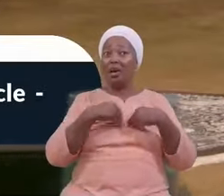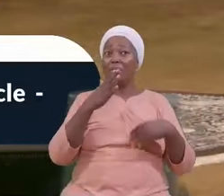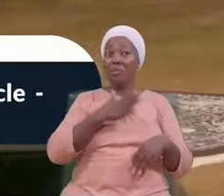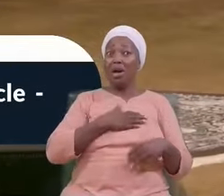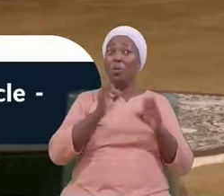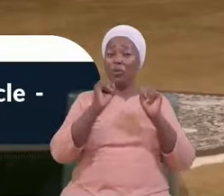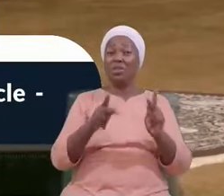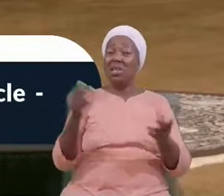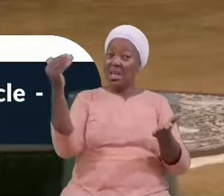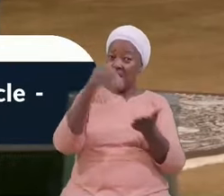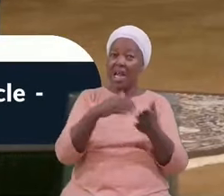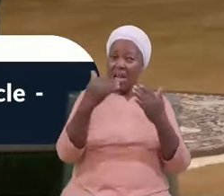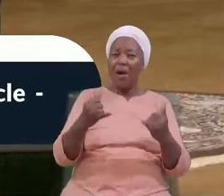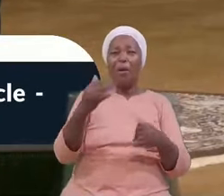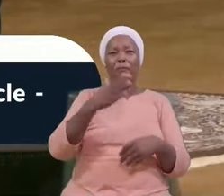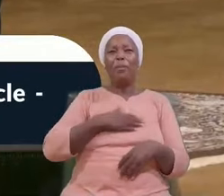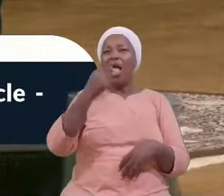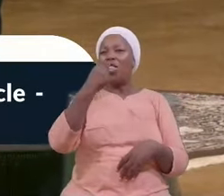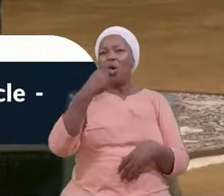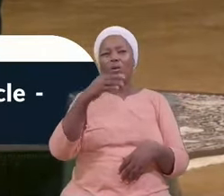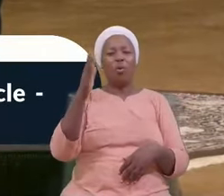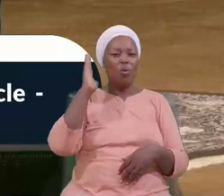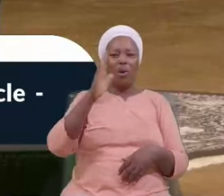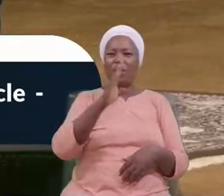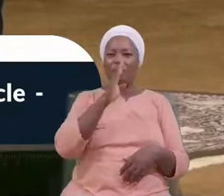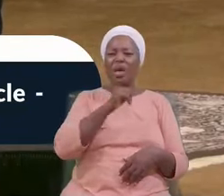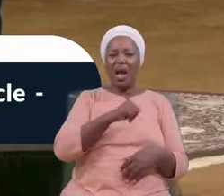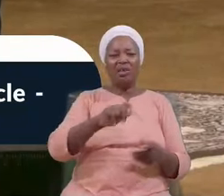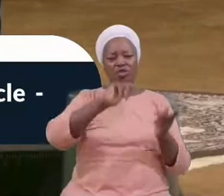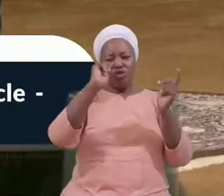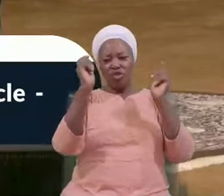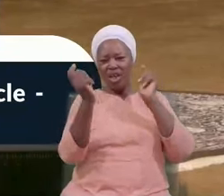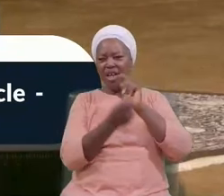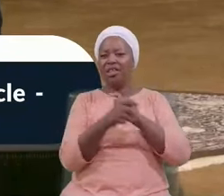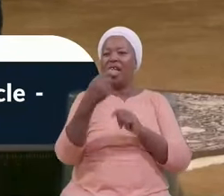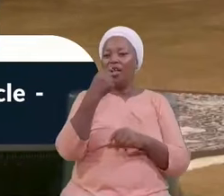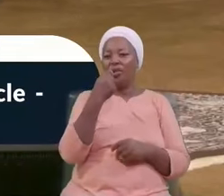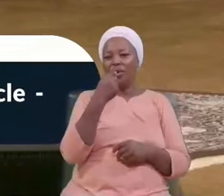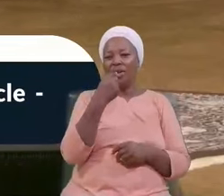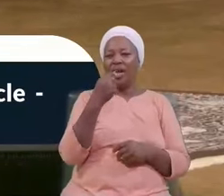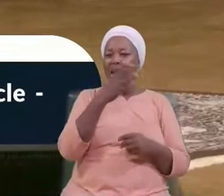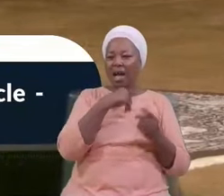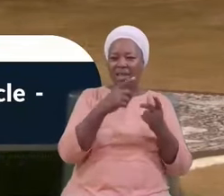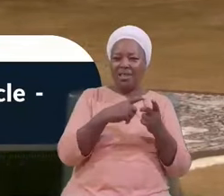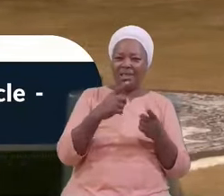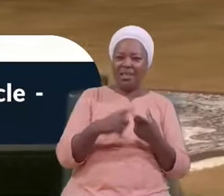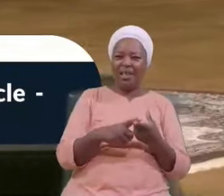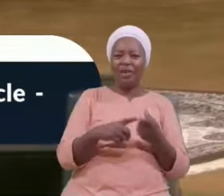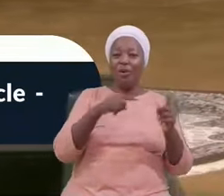si j'ai encore mon occasion? Ma langue serait une langue réformée. Lorsqu'il